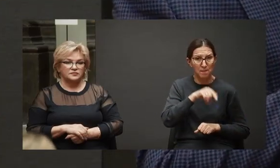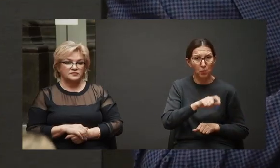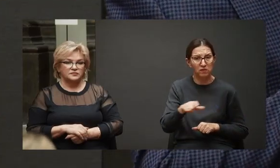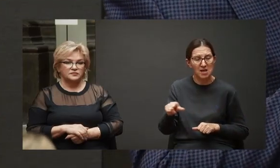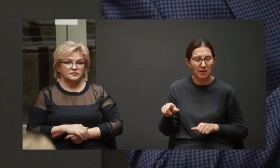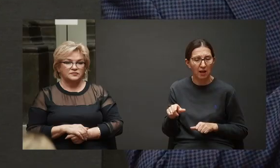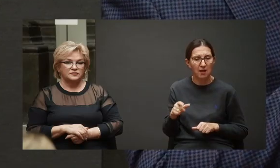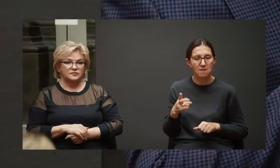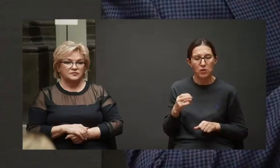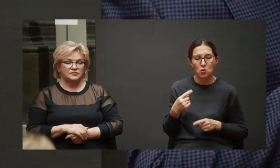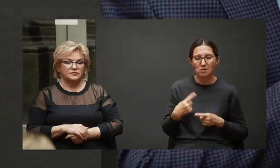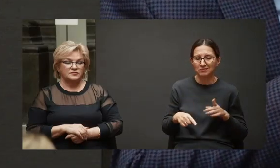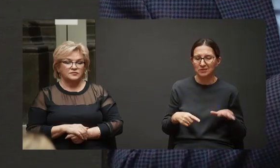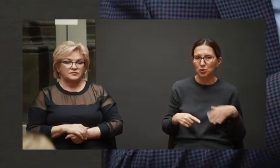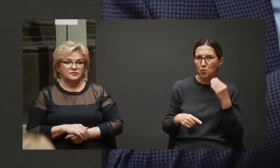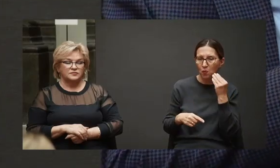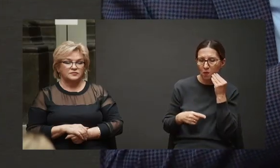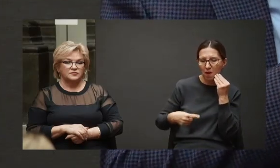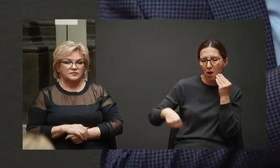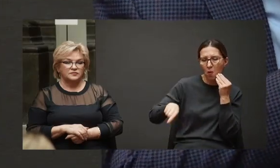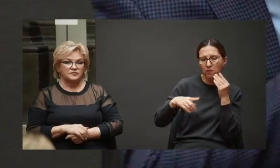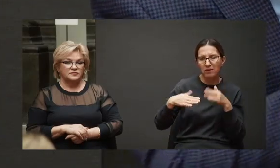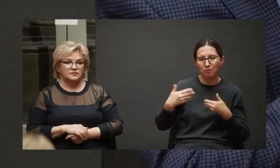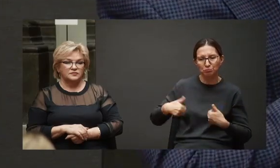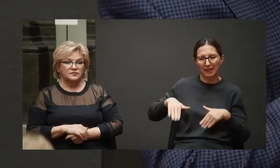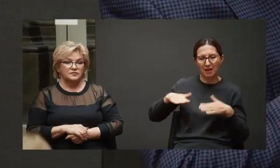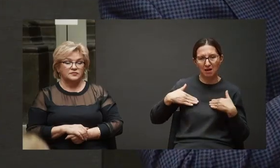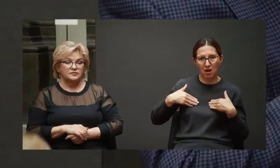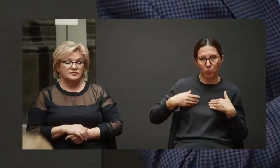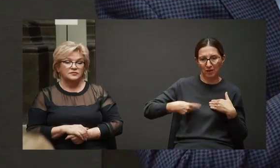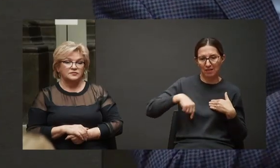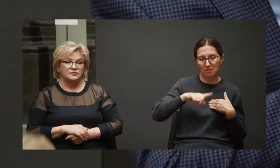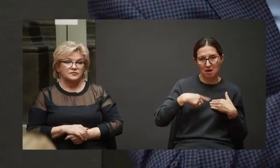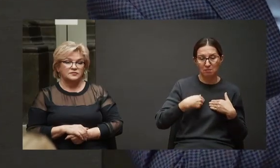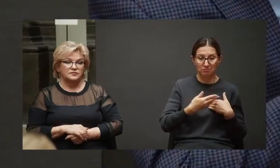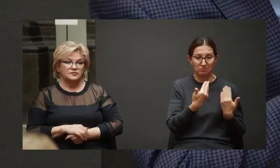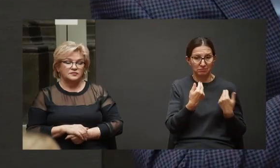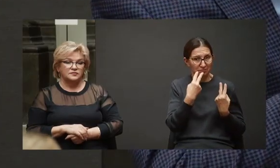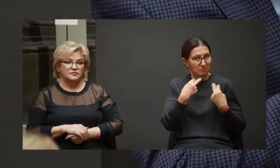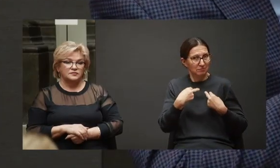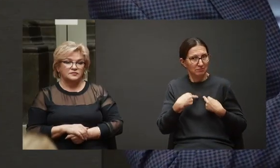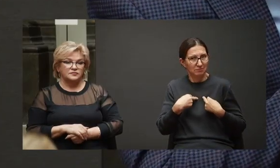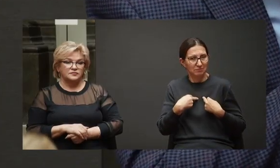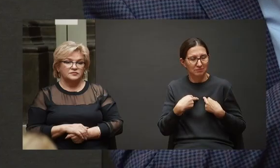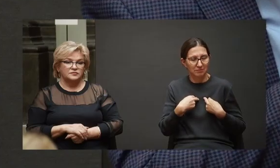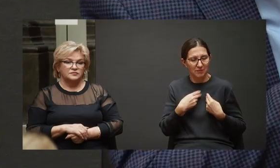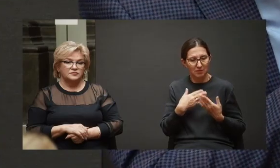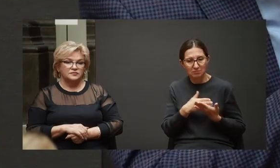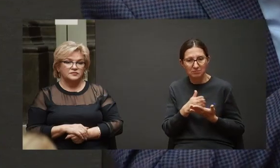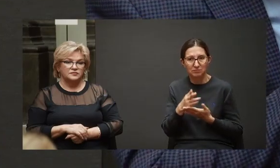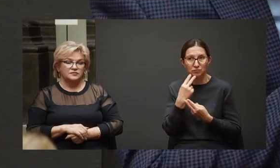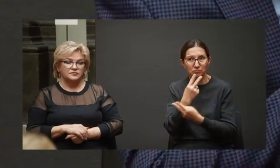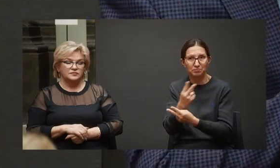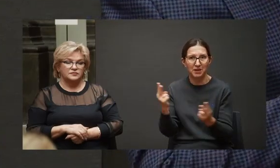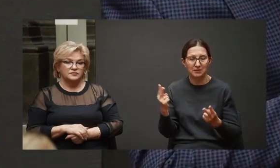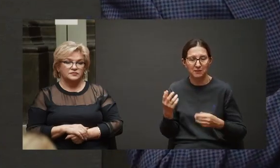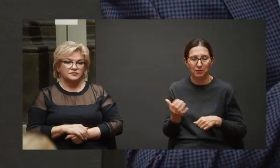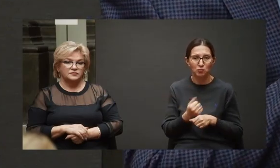А с другой стороны, они как бы предлагают нам пройти по этой дороге, да, потому что